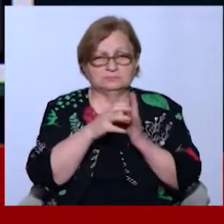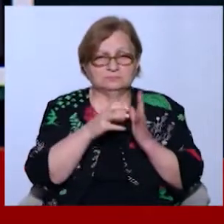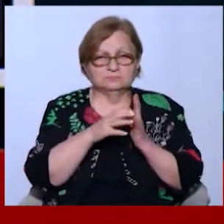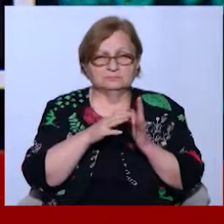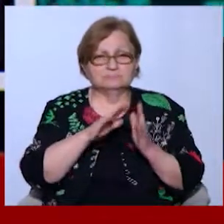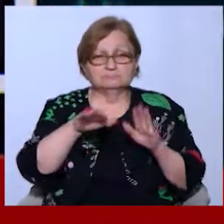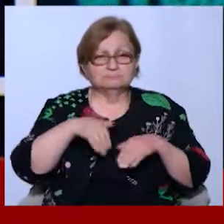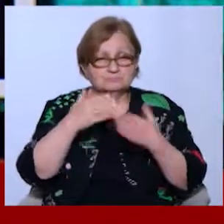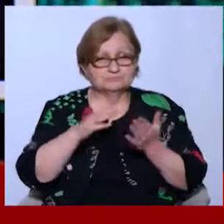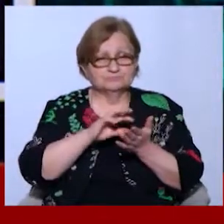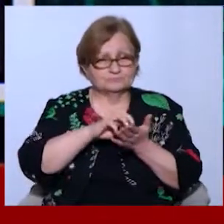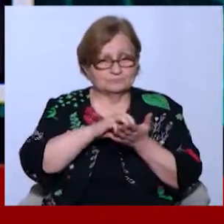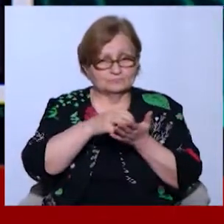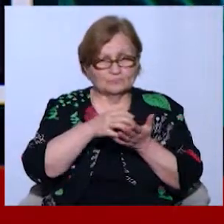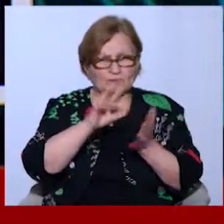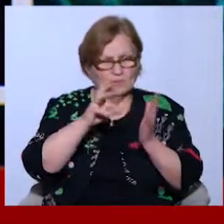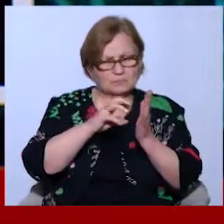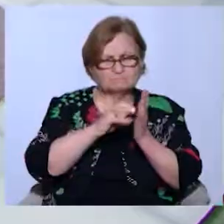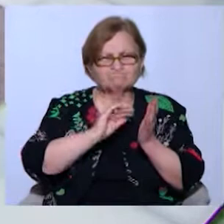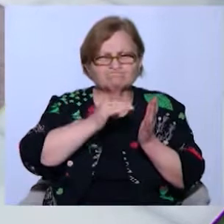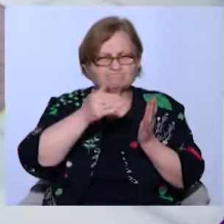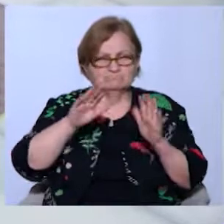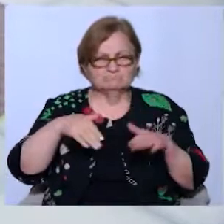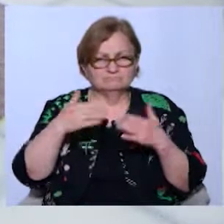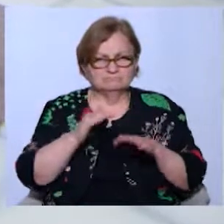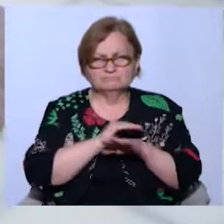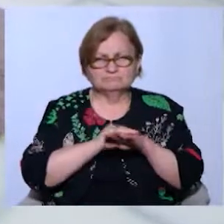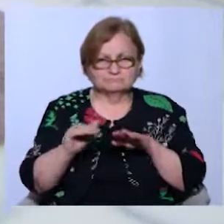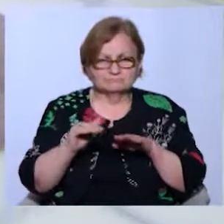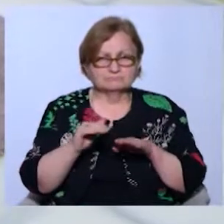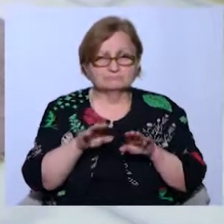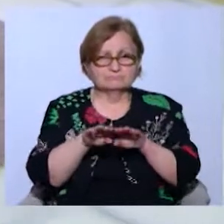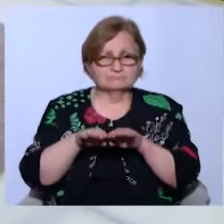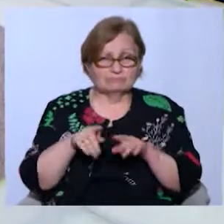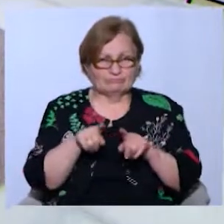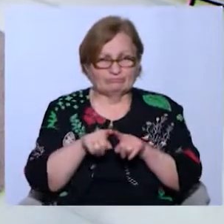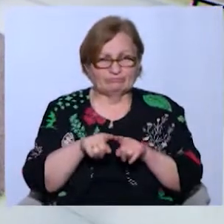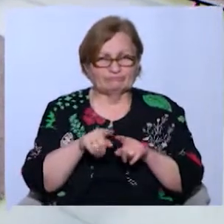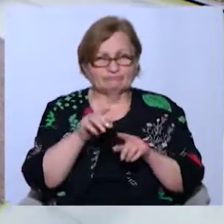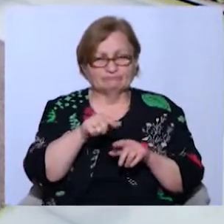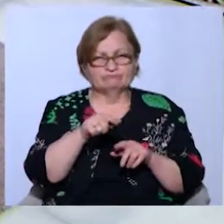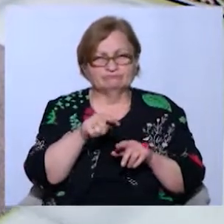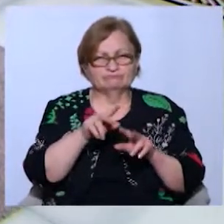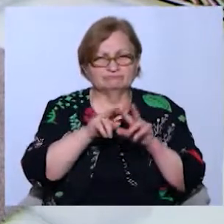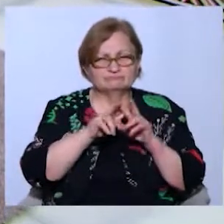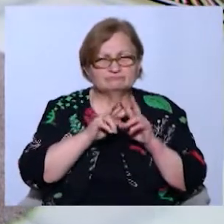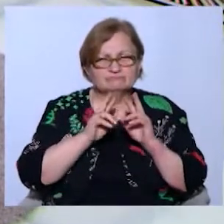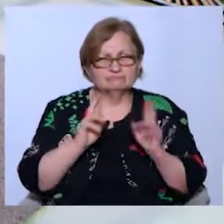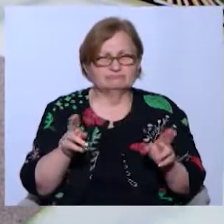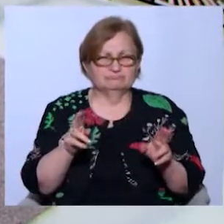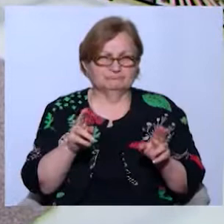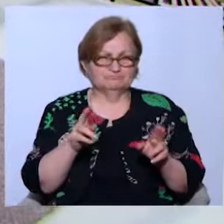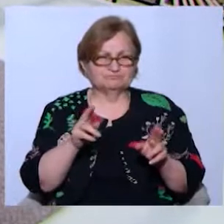არაფერი არ არის ამობურცული და არის ესე იგი ერთგვაროვანი, მაშინ ზუსტად ერთნაირი შანსი არის,